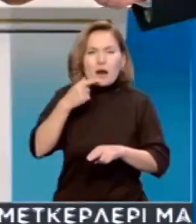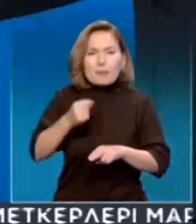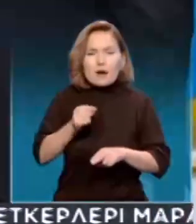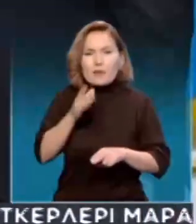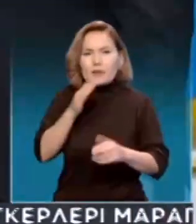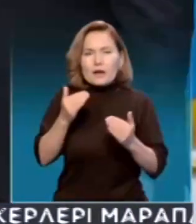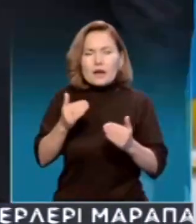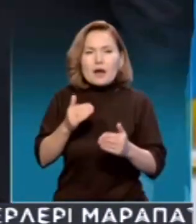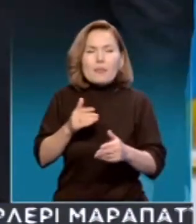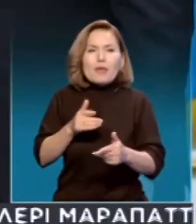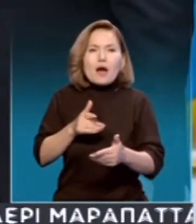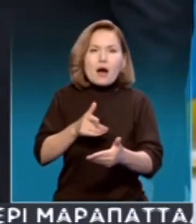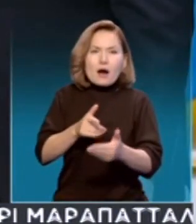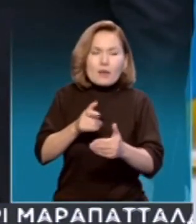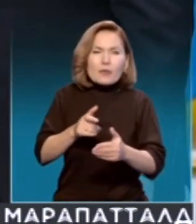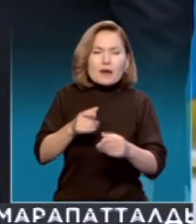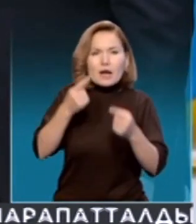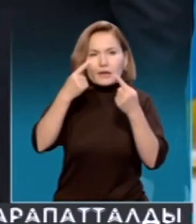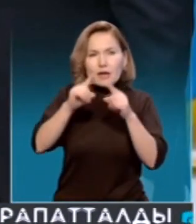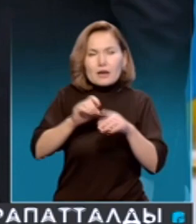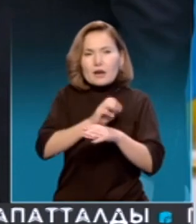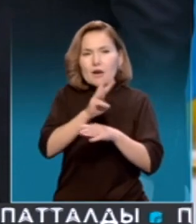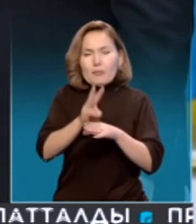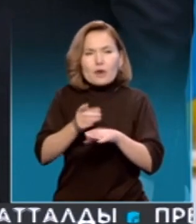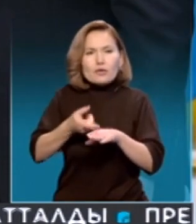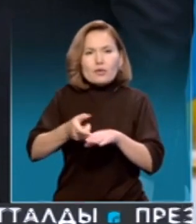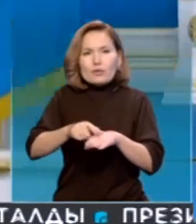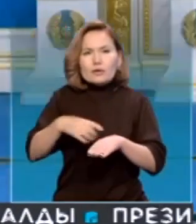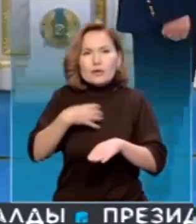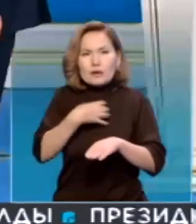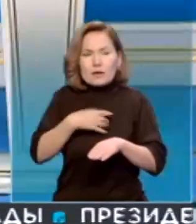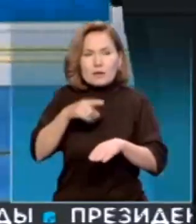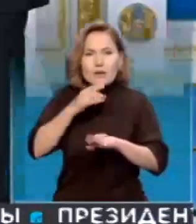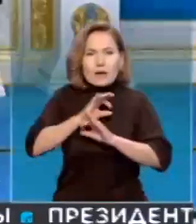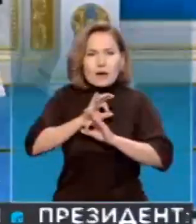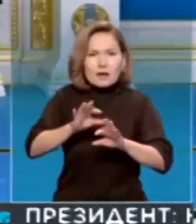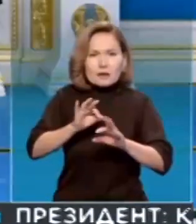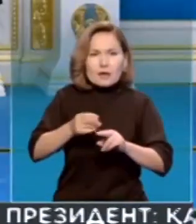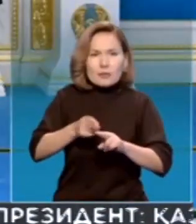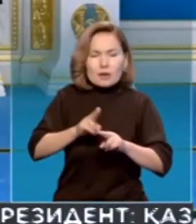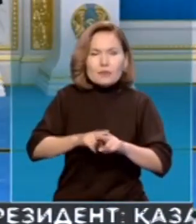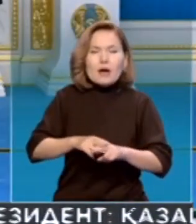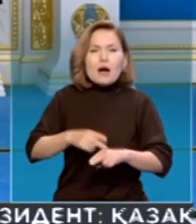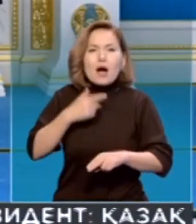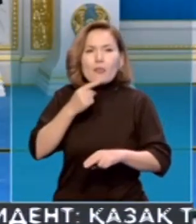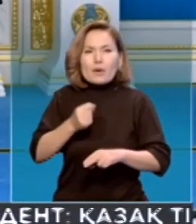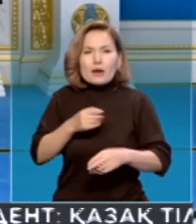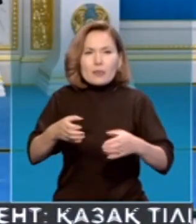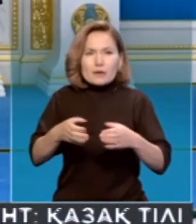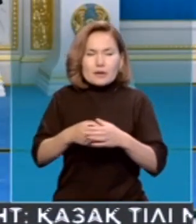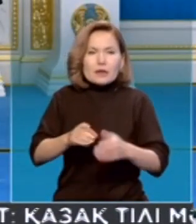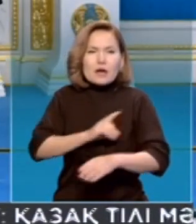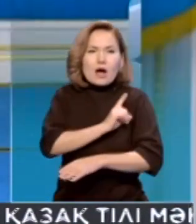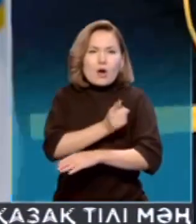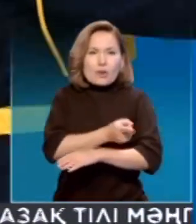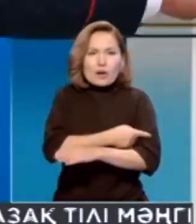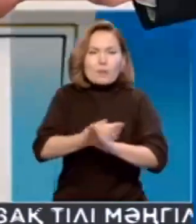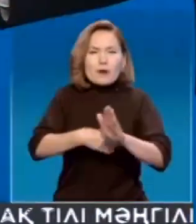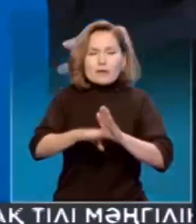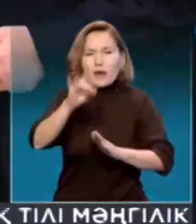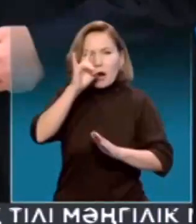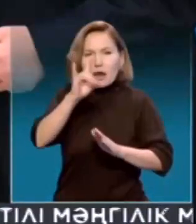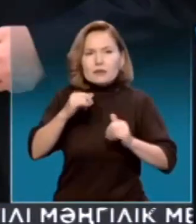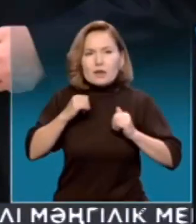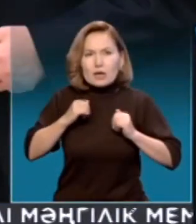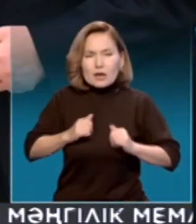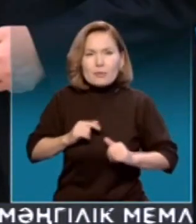заманауи қару-жарақпен және жаңа техникамен қамту ісіне ерекше көңіл бөліп отырғанын жеткізді. Ал қарулы күштердің әлеуетін арттырып, ел